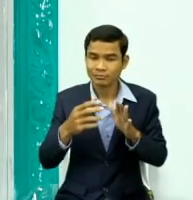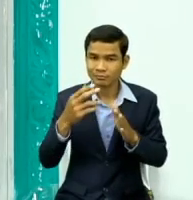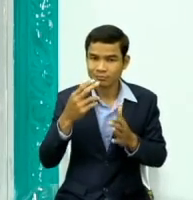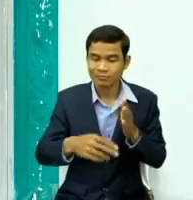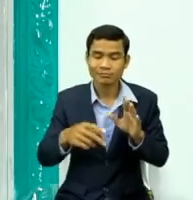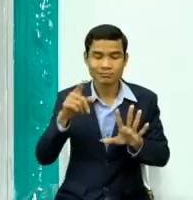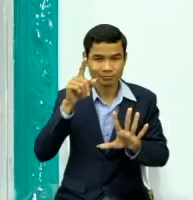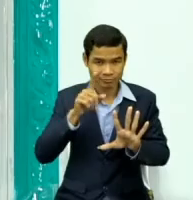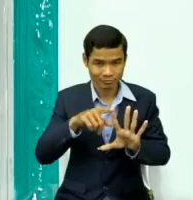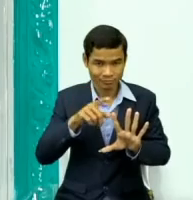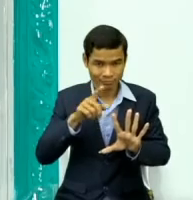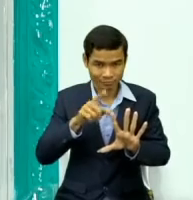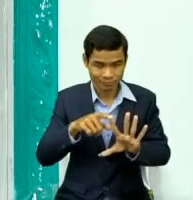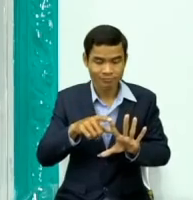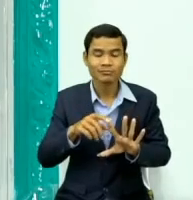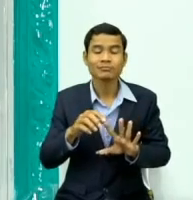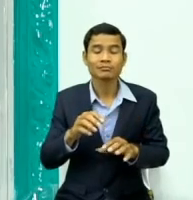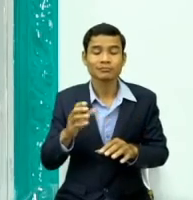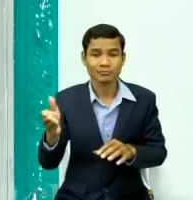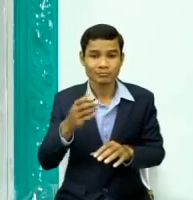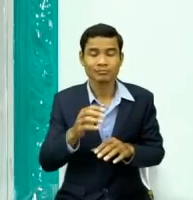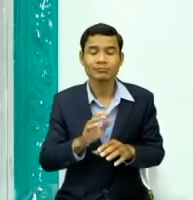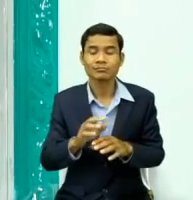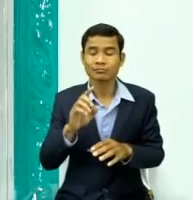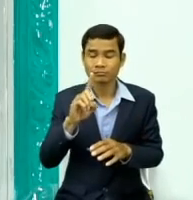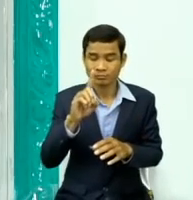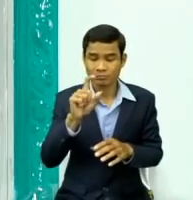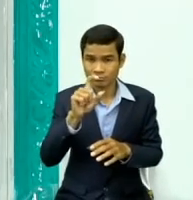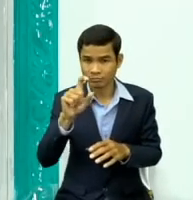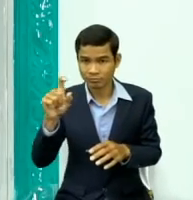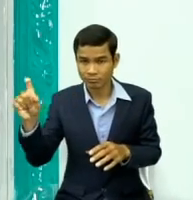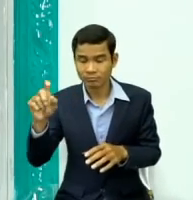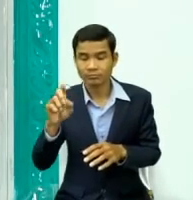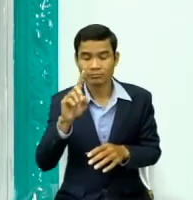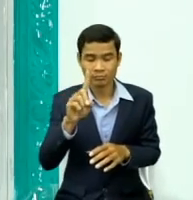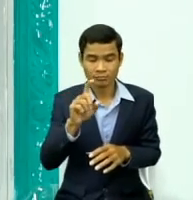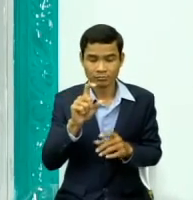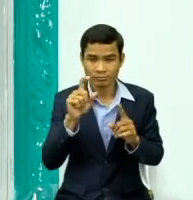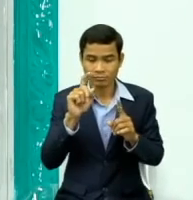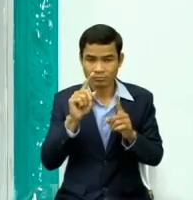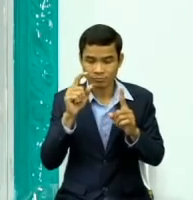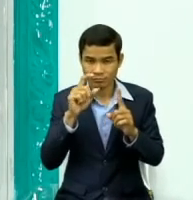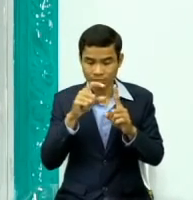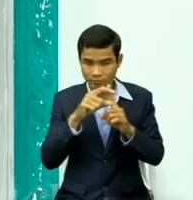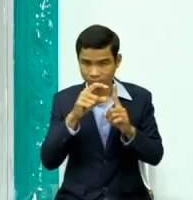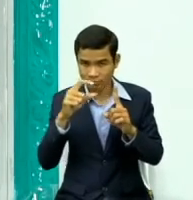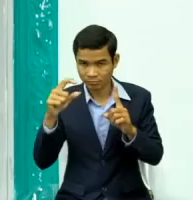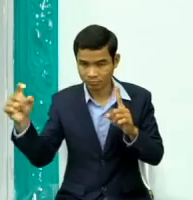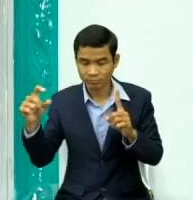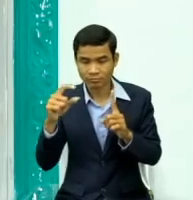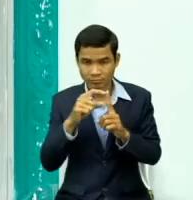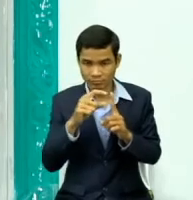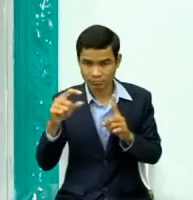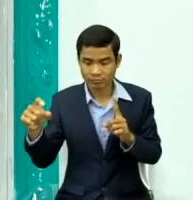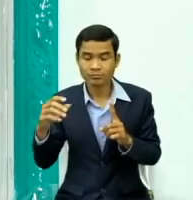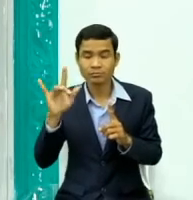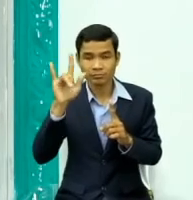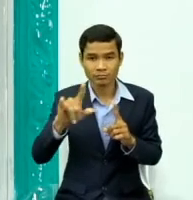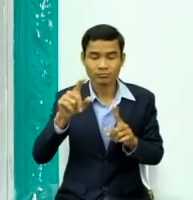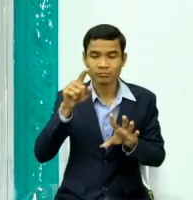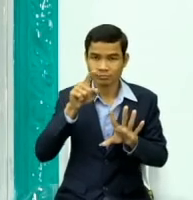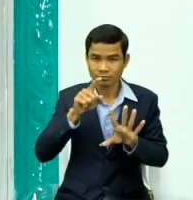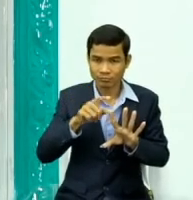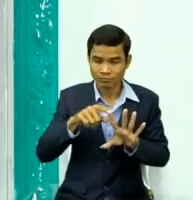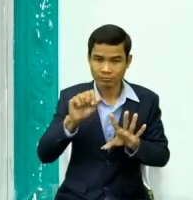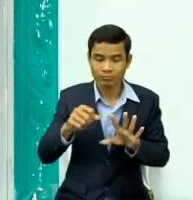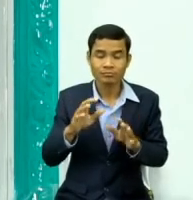thấm anh cần đỡ chà chắc là con ông mùi chua cứ miền tía nà mũi đài miền prá chà chỉ mùi nâng sở nhà thấm anh cần đỡ được cô sở